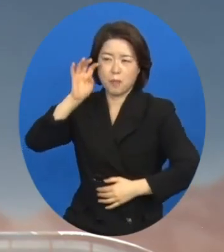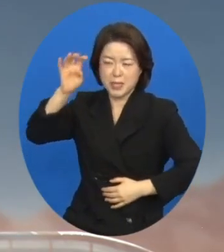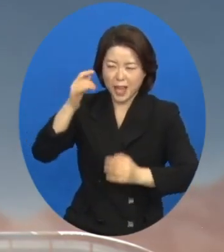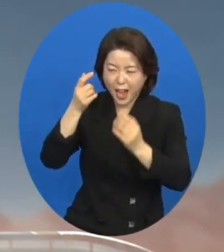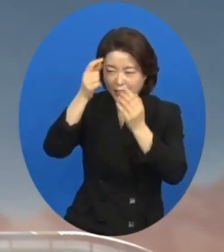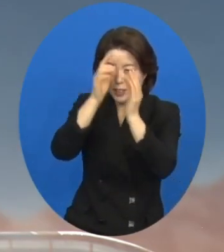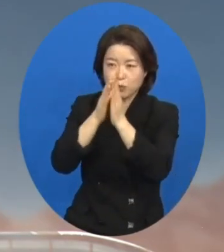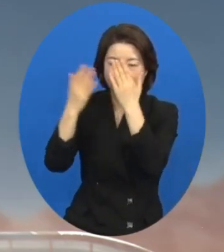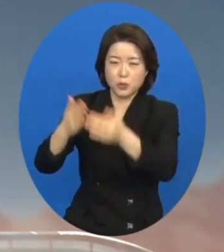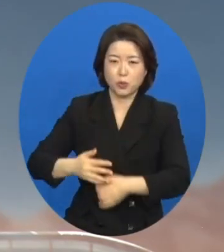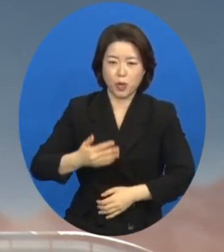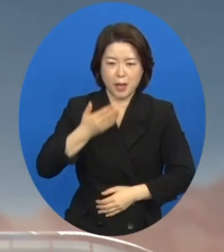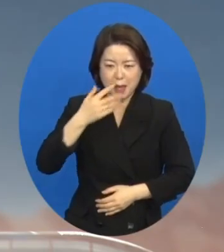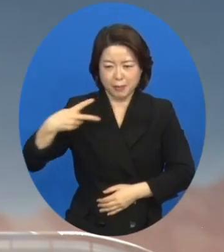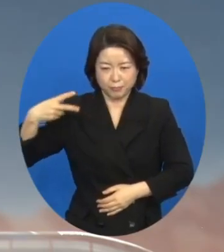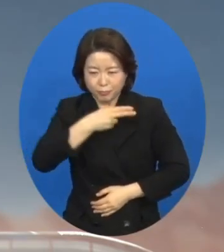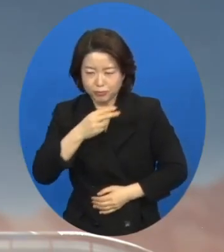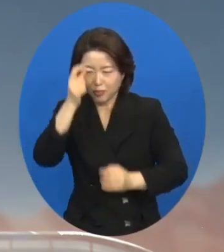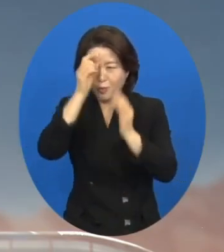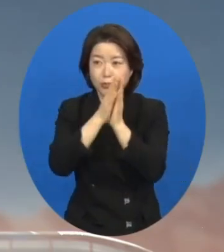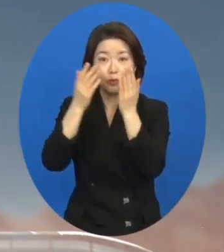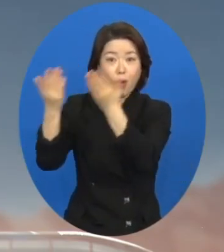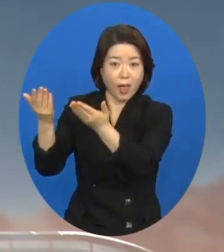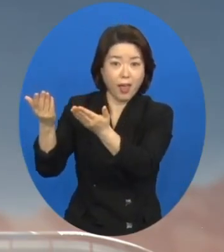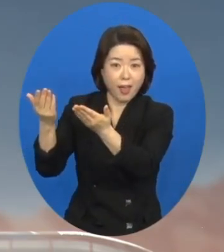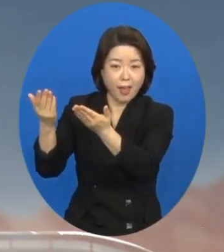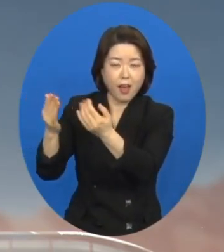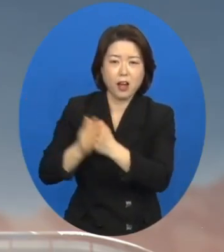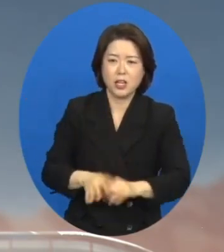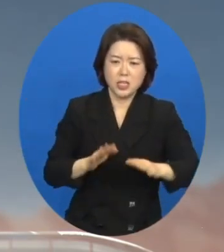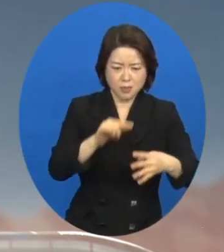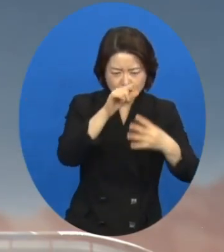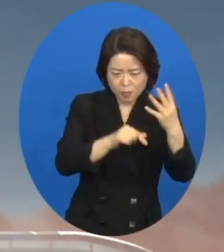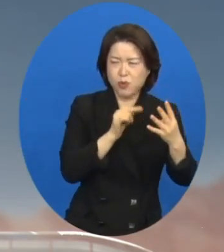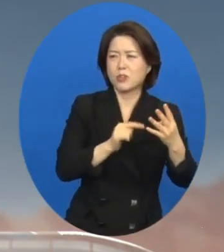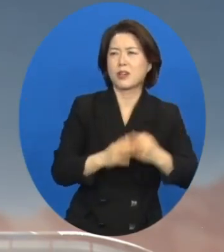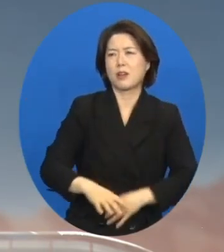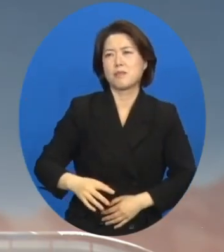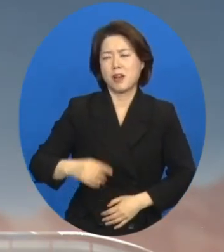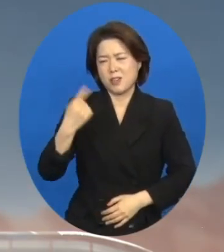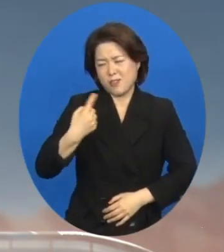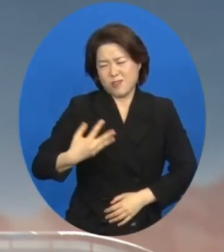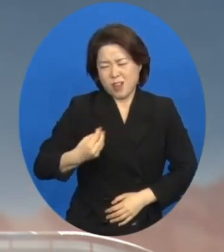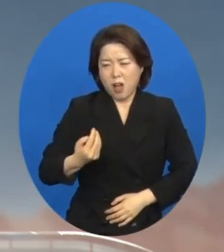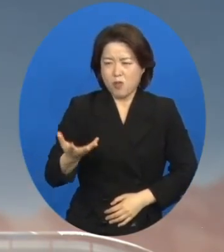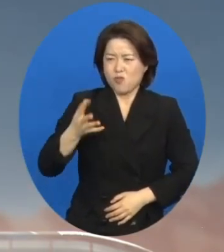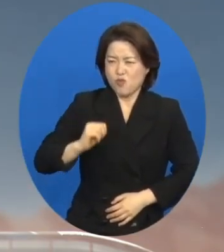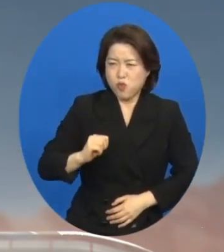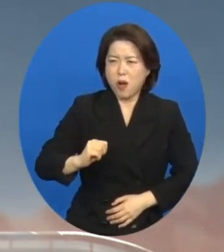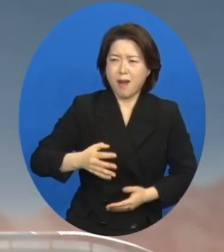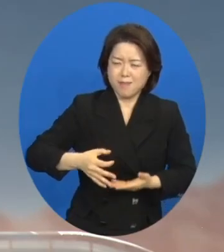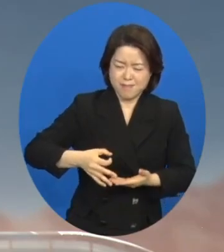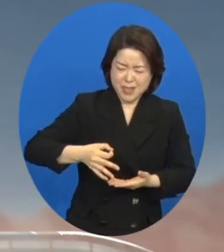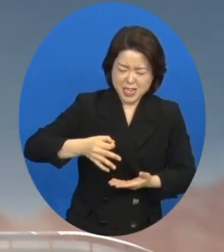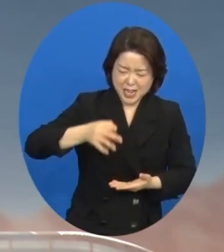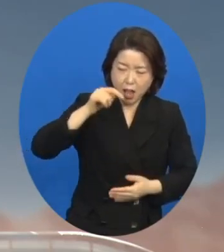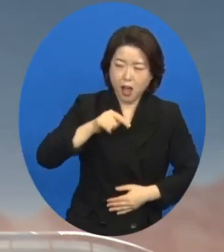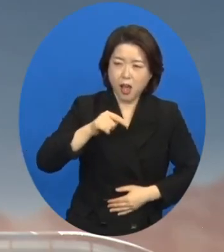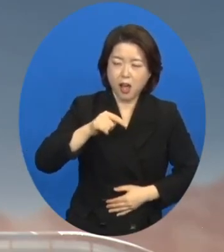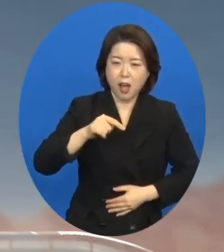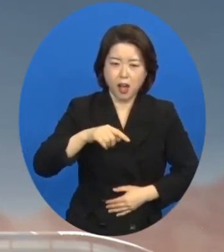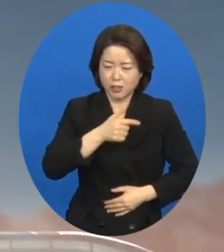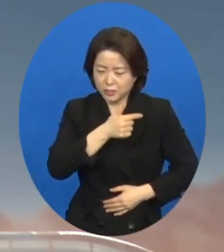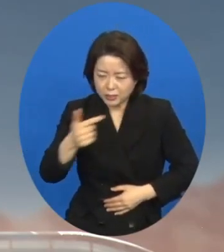기도, 뭐 금식 기도 막 이러면서 하나님, 이번 프로젝트가 수천만 원, 수억이 달린, 수많은 고객이 달린